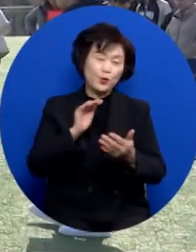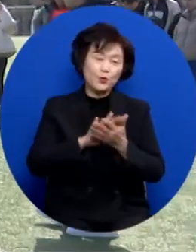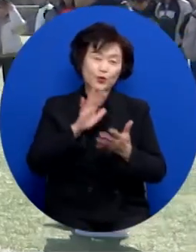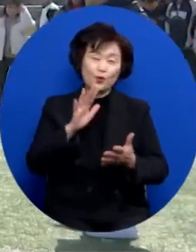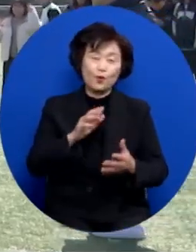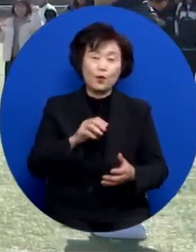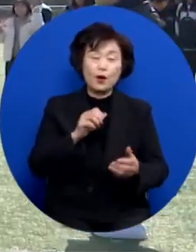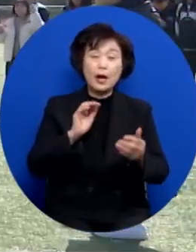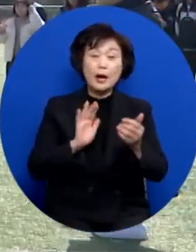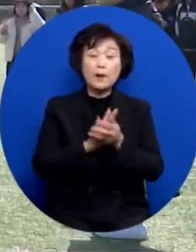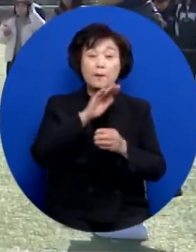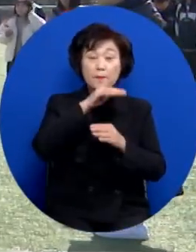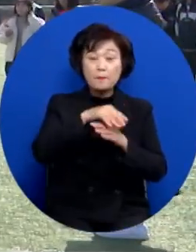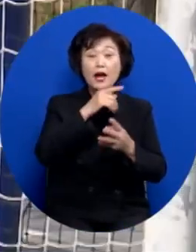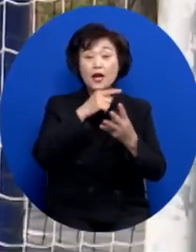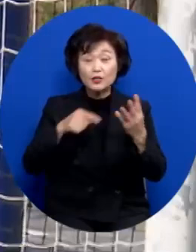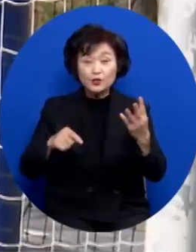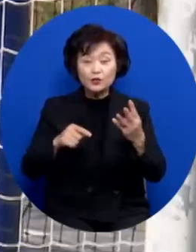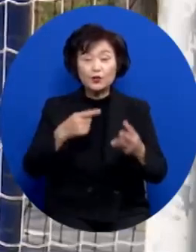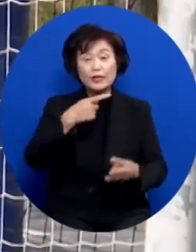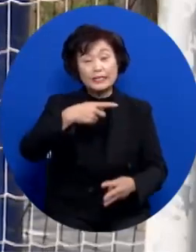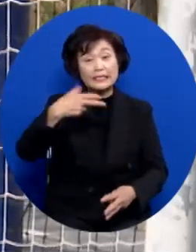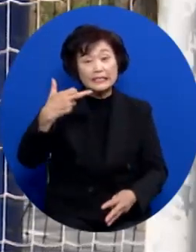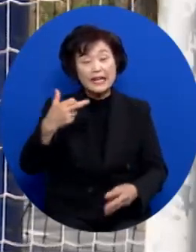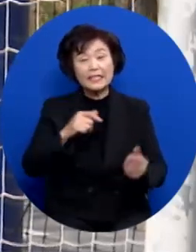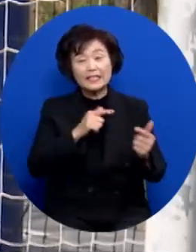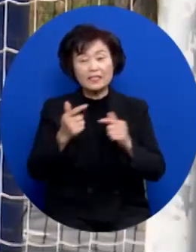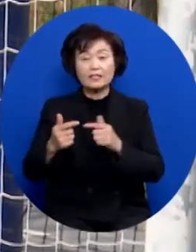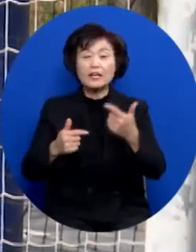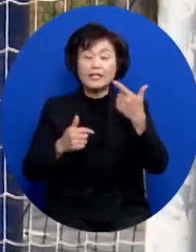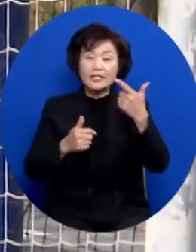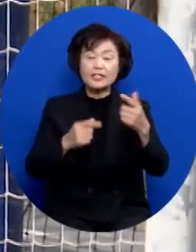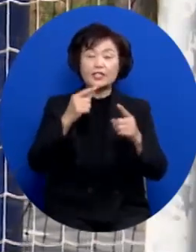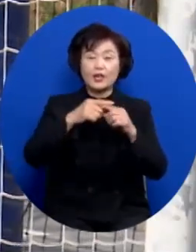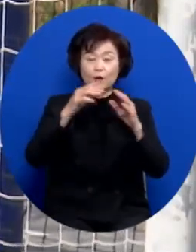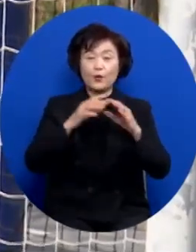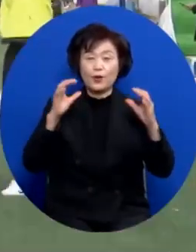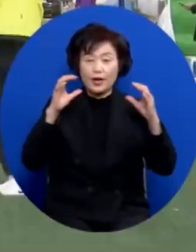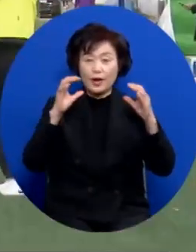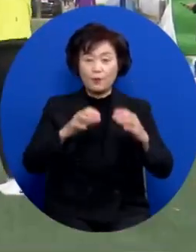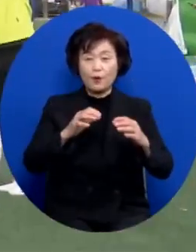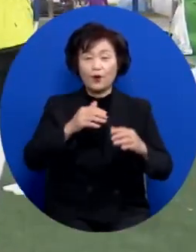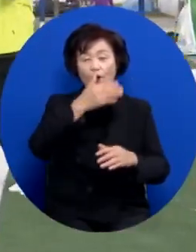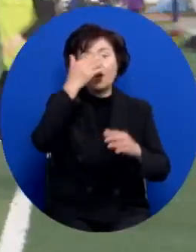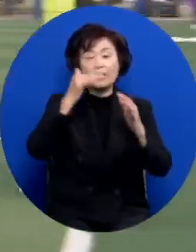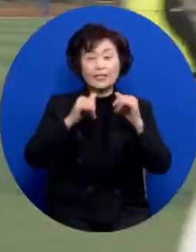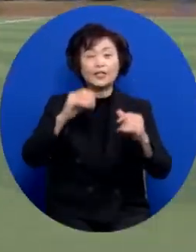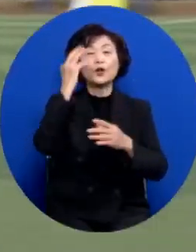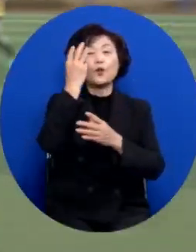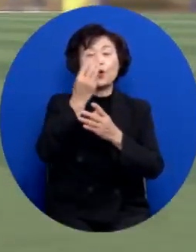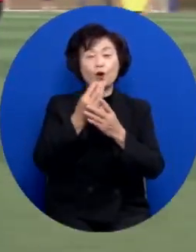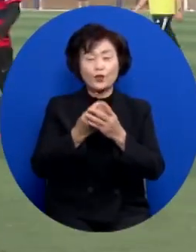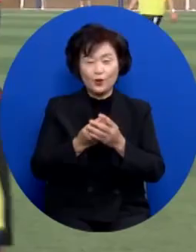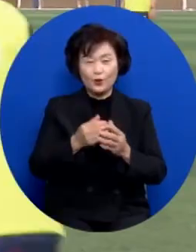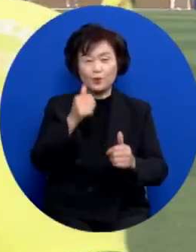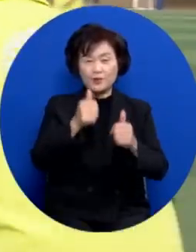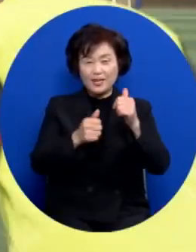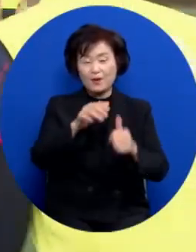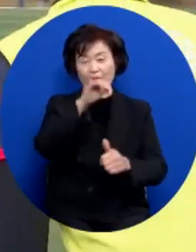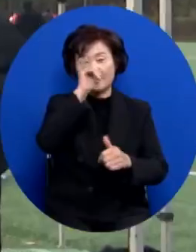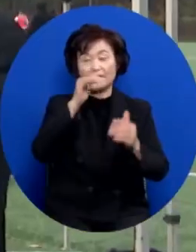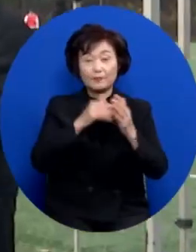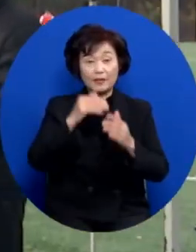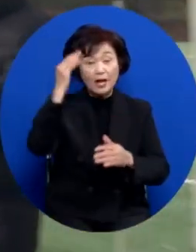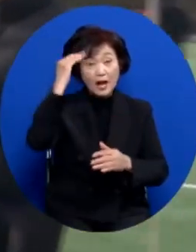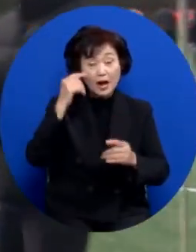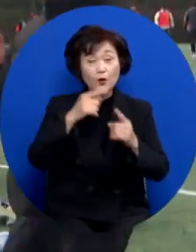파주, 일산 등 지역의 6개 교회가 모여 제1회 청년 월드컵을 개최했습니다. 침체된 청년 공동체를 회복하고